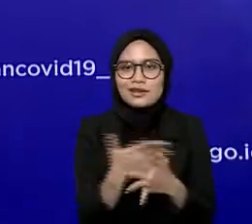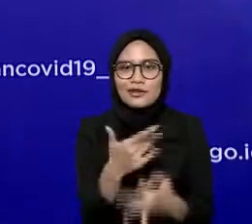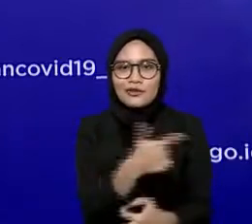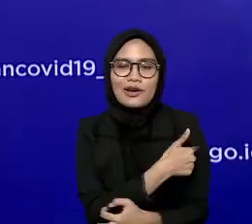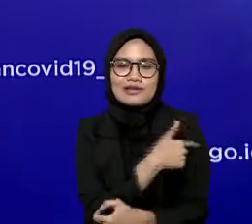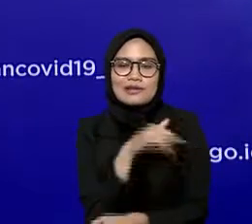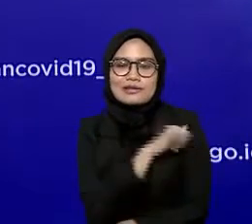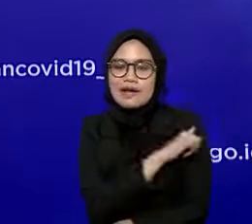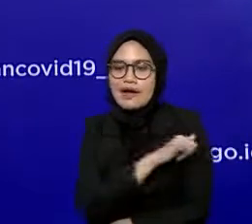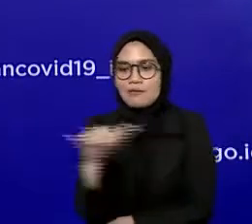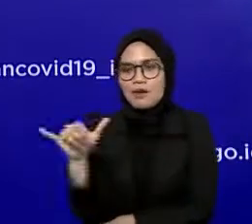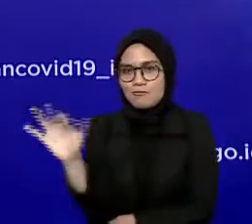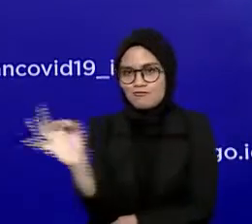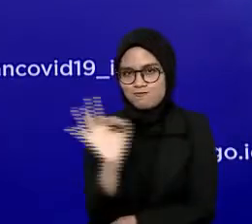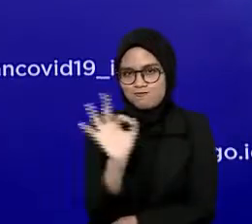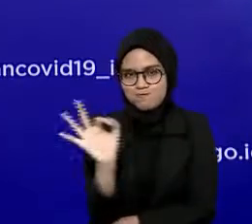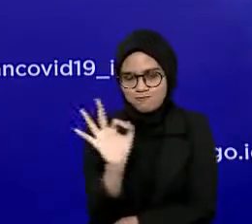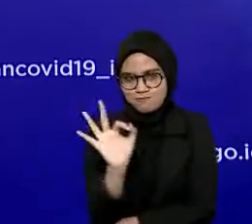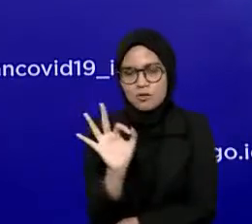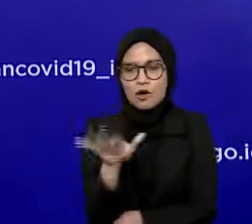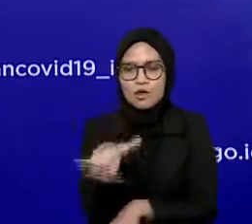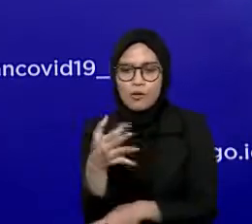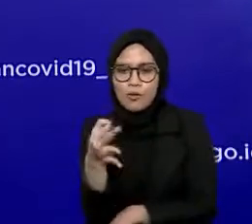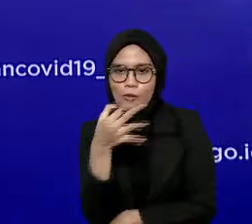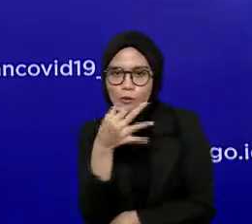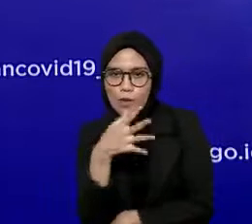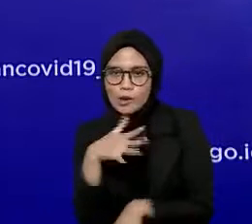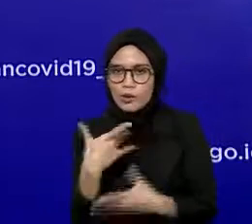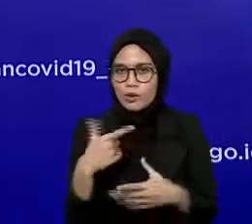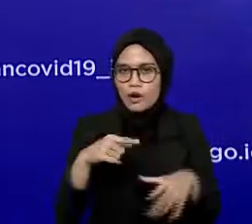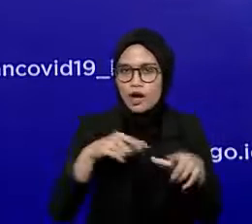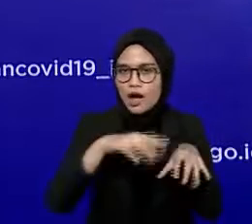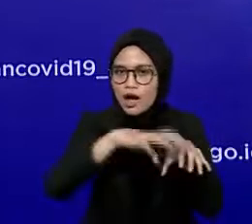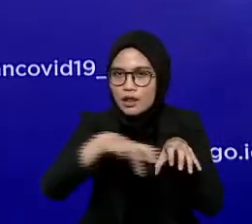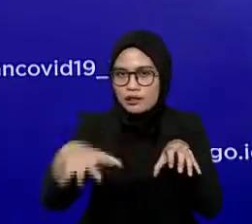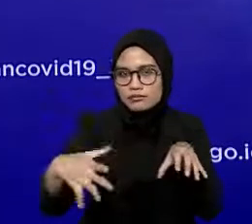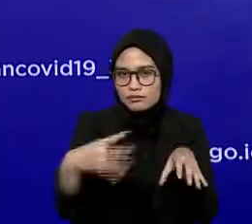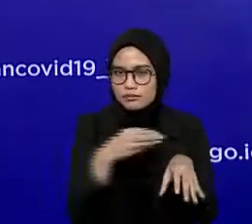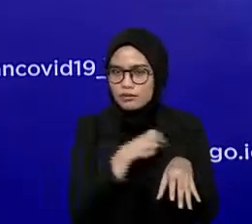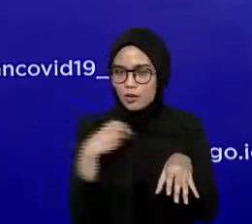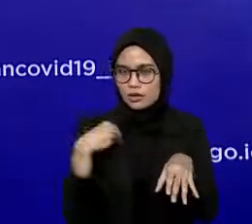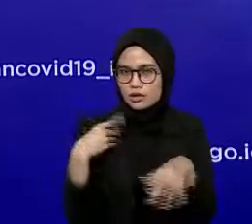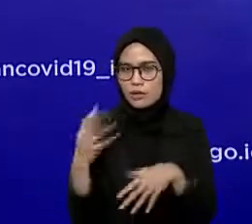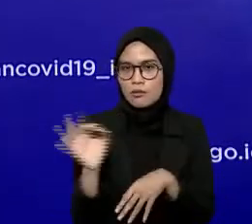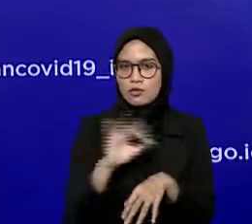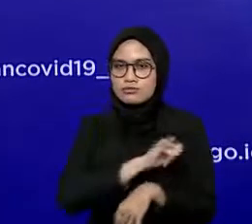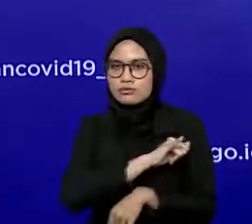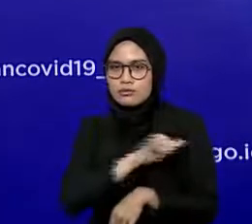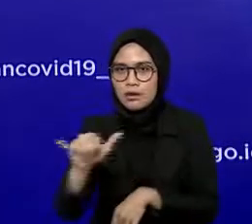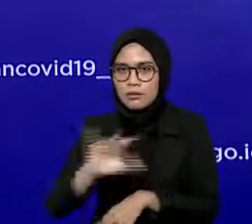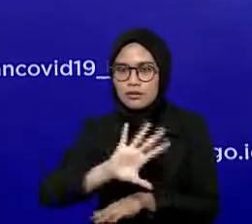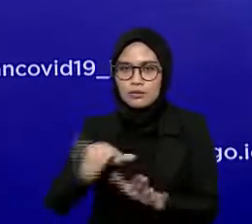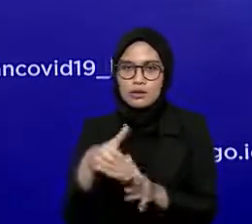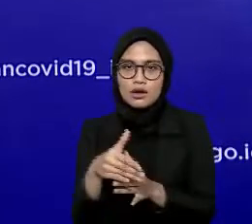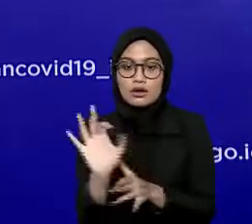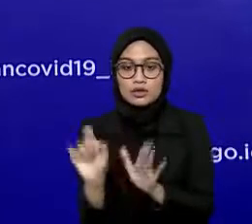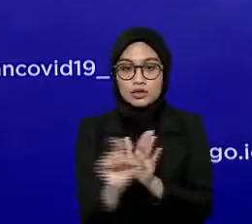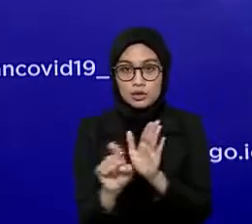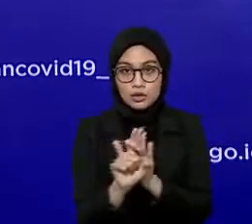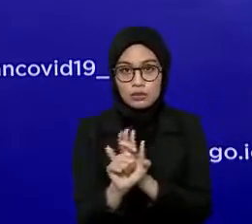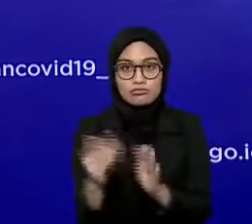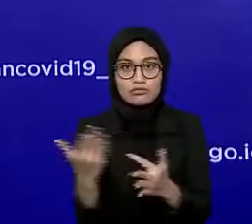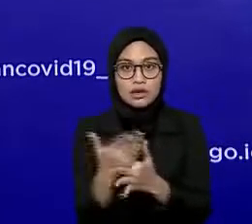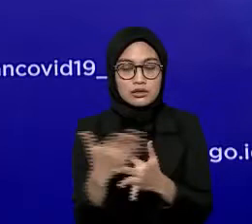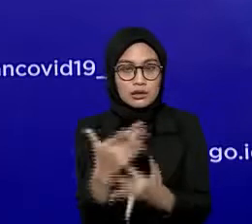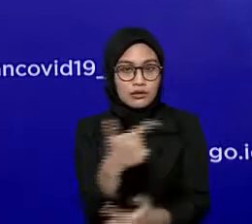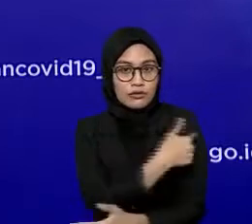vaksin, obat, dan alat kesehatan. Sebagai contoh adalah kesetaraan akses vaksin. Berbagai